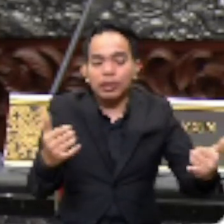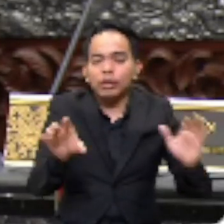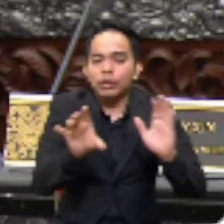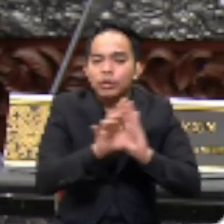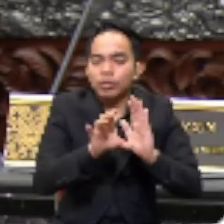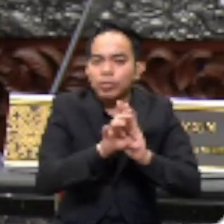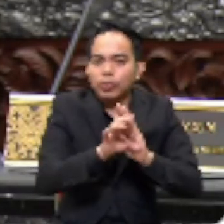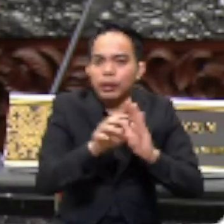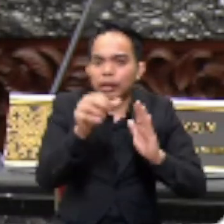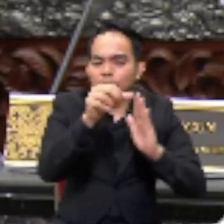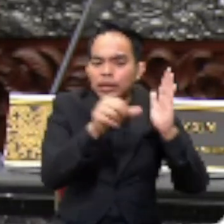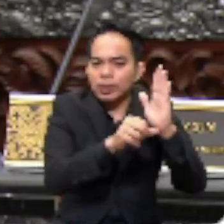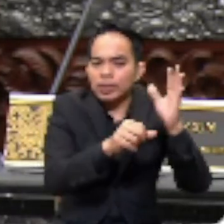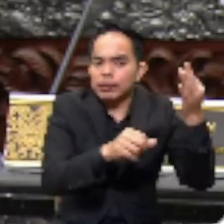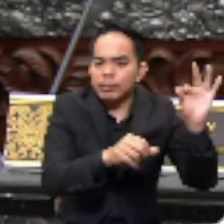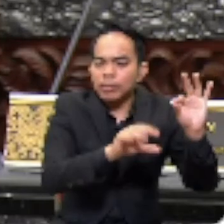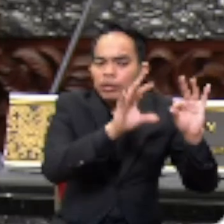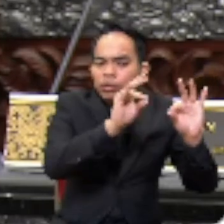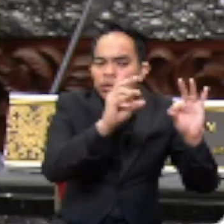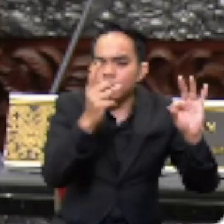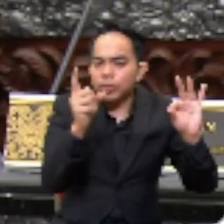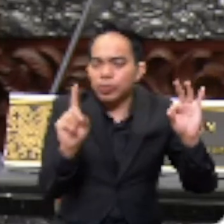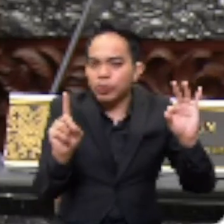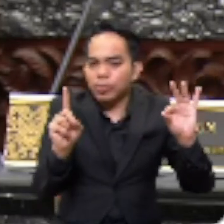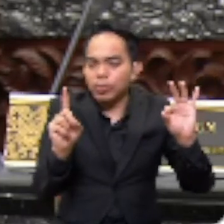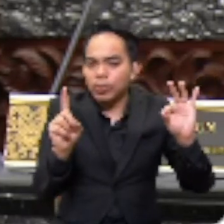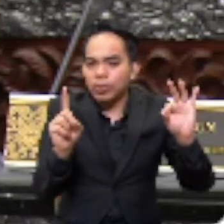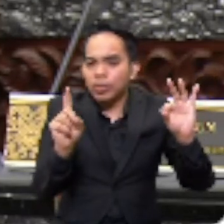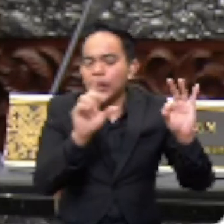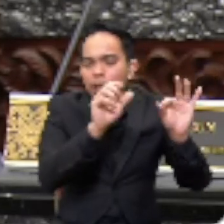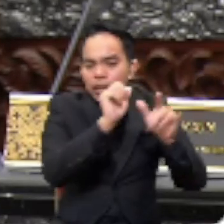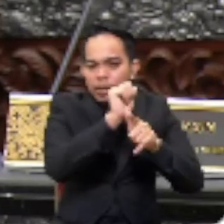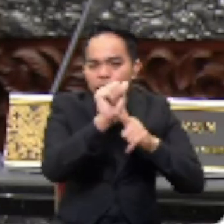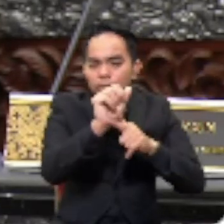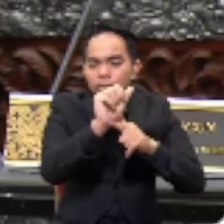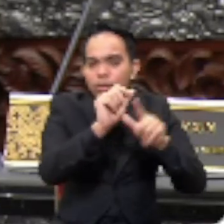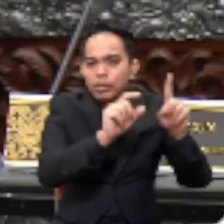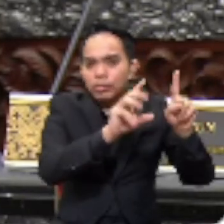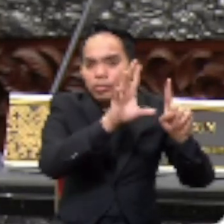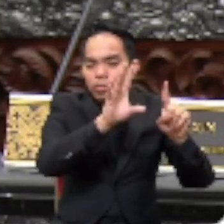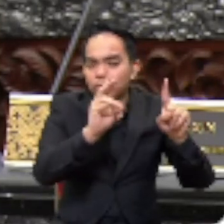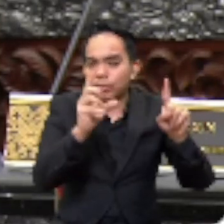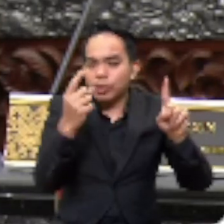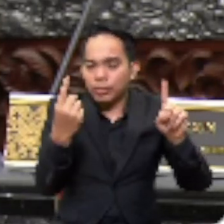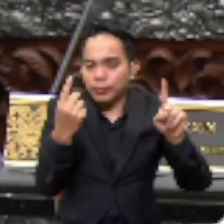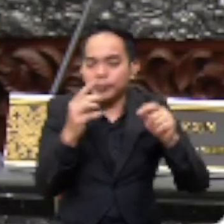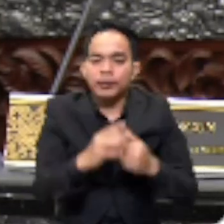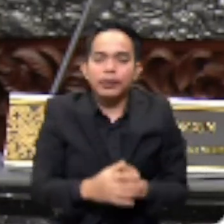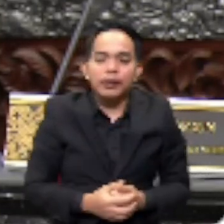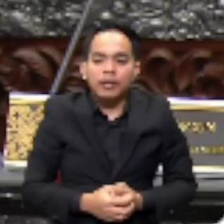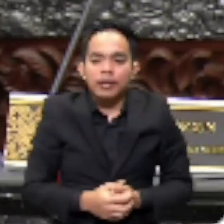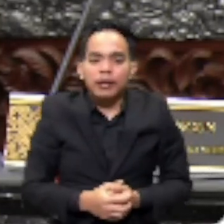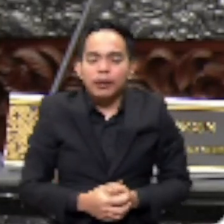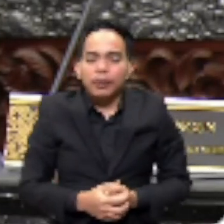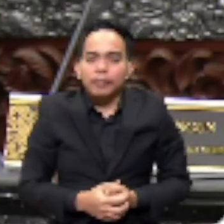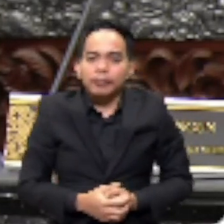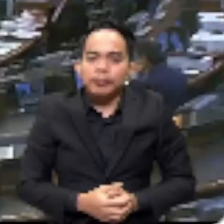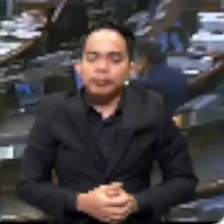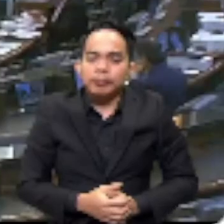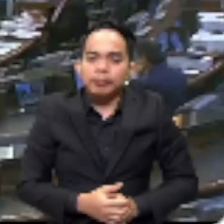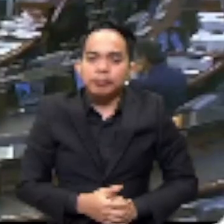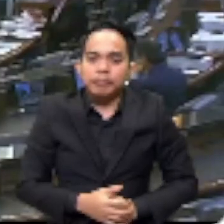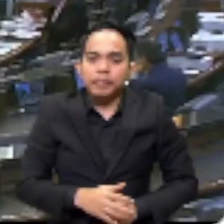kerjaan tempatan 1971 ataupun akta 76 akta 171 dan sebagainya Terima kasih yang